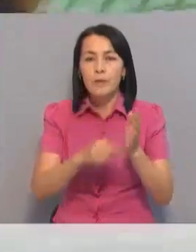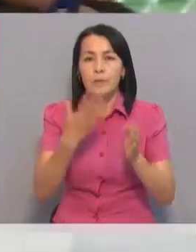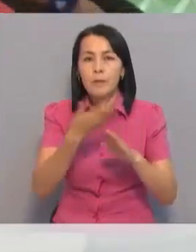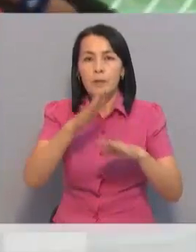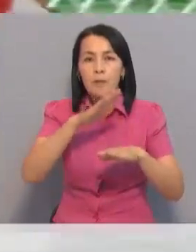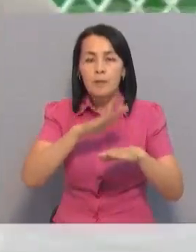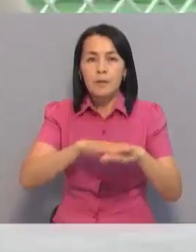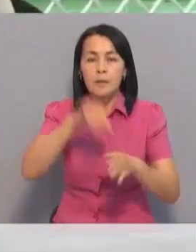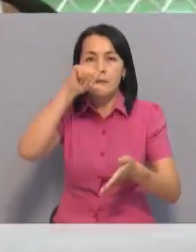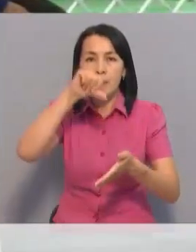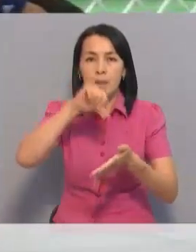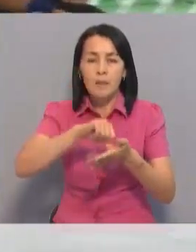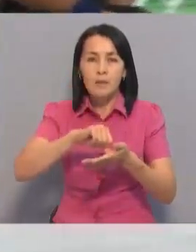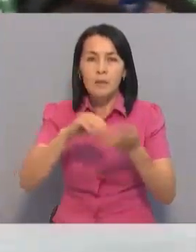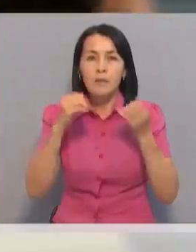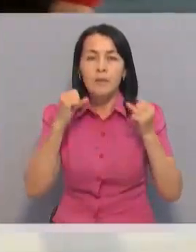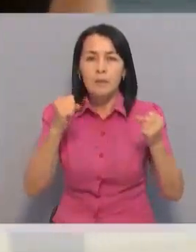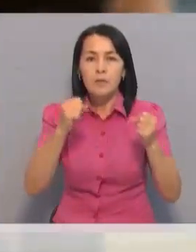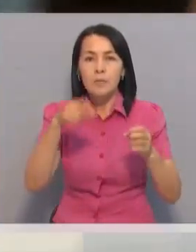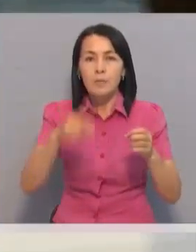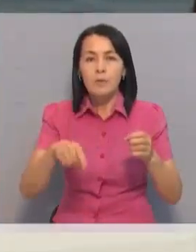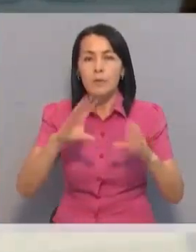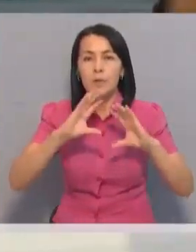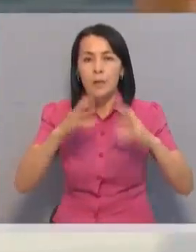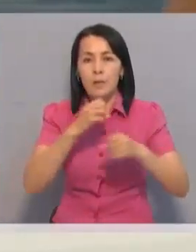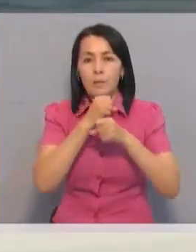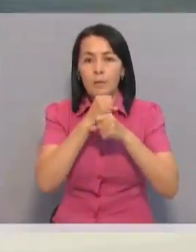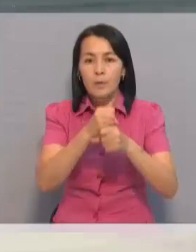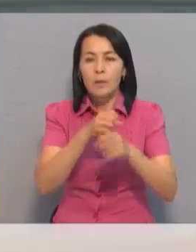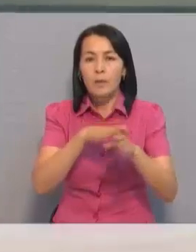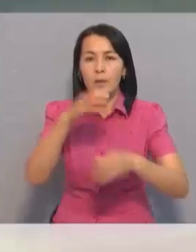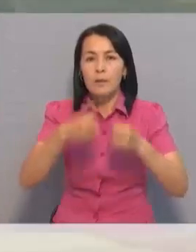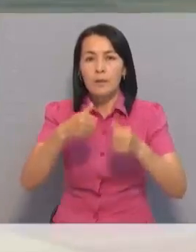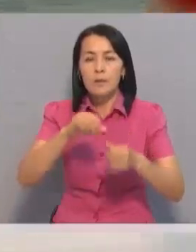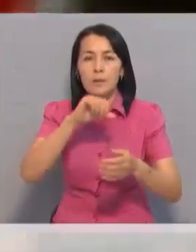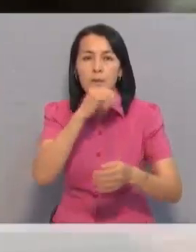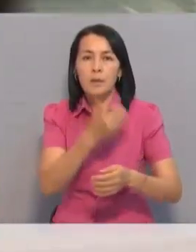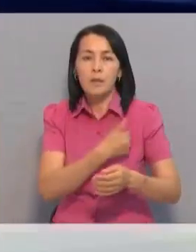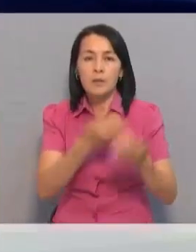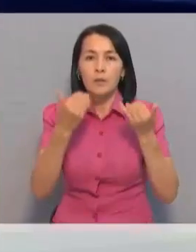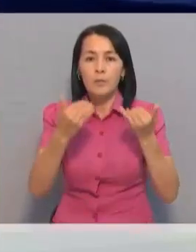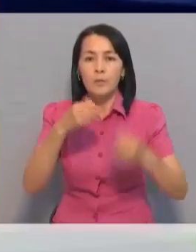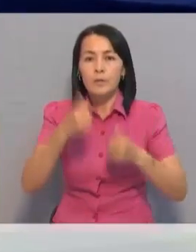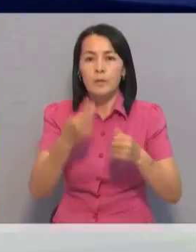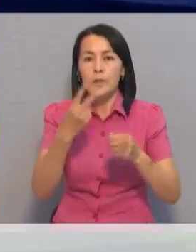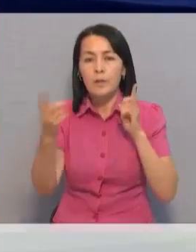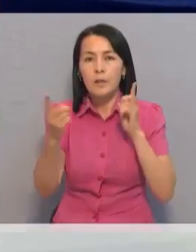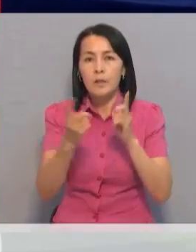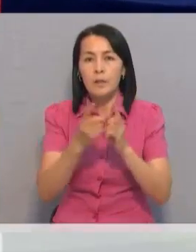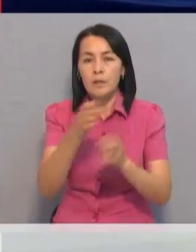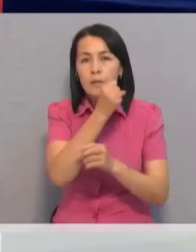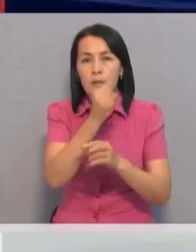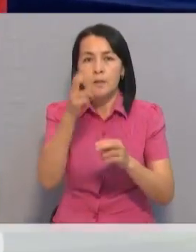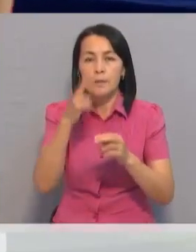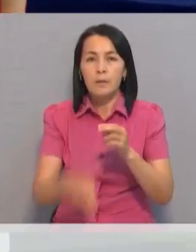салмақ дәрежесінде белдесіп жатыр. Спортшы әлем кубогіне арналған жарысқа баруда мақсат еткен. Ал бүгінгі сайыста екі кездесуді де